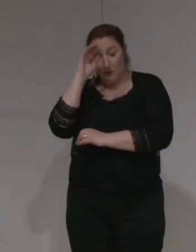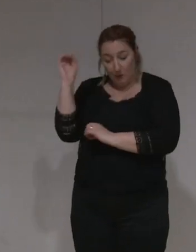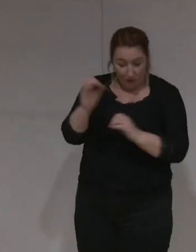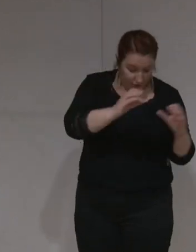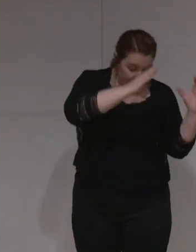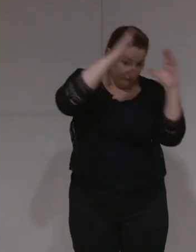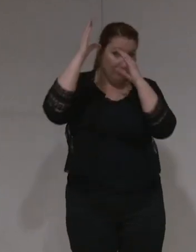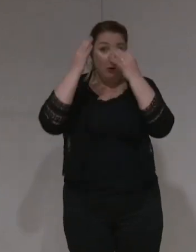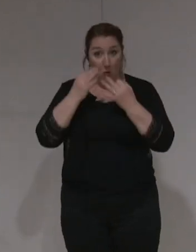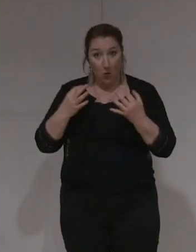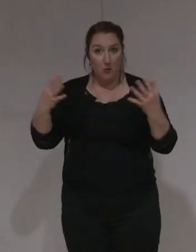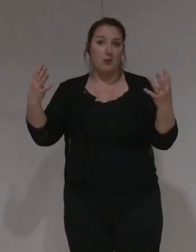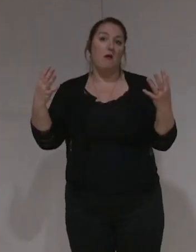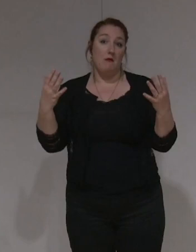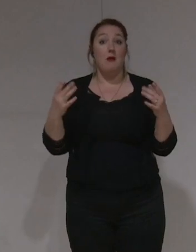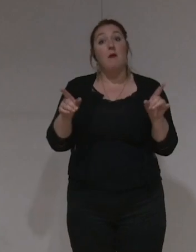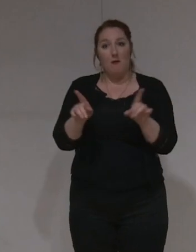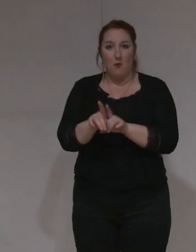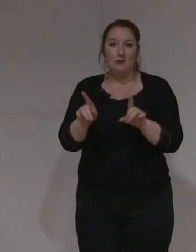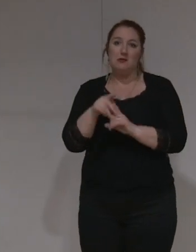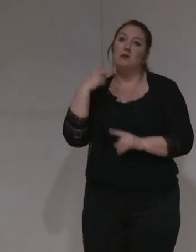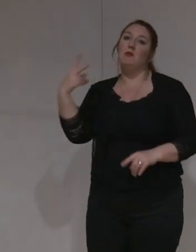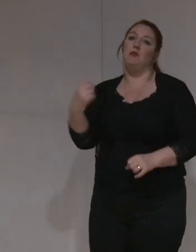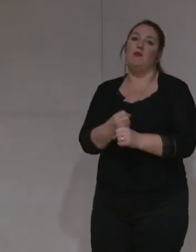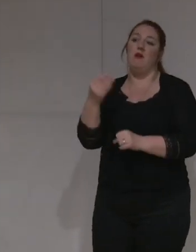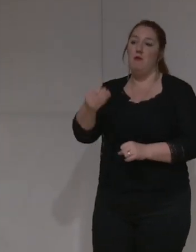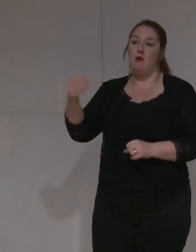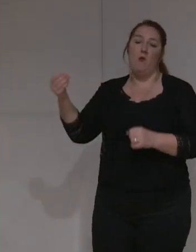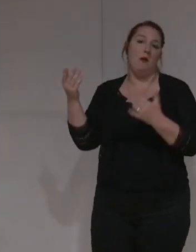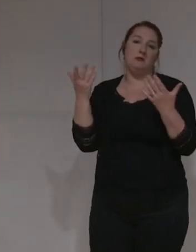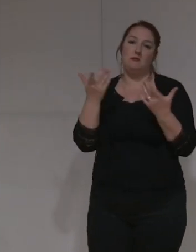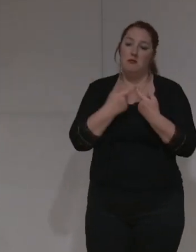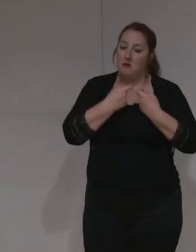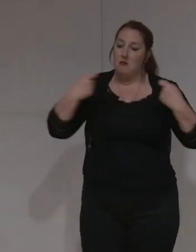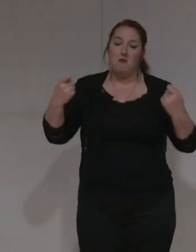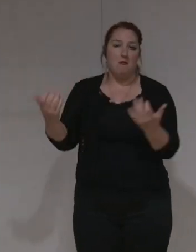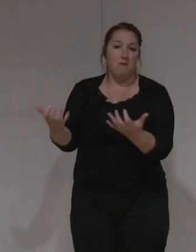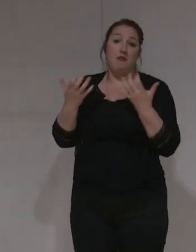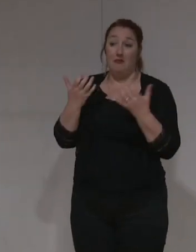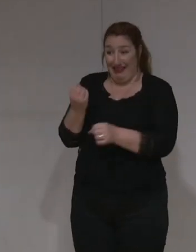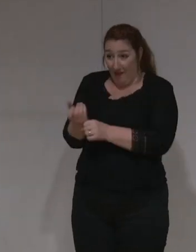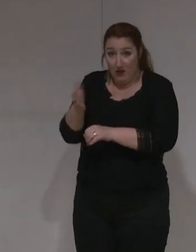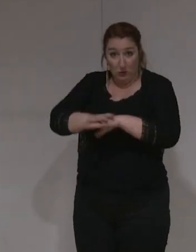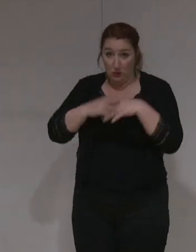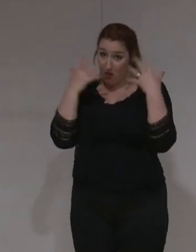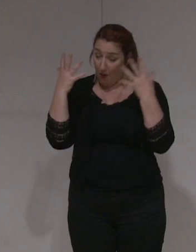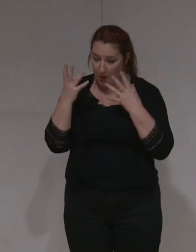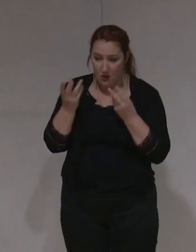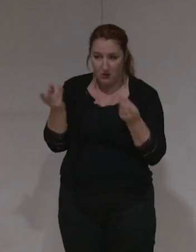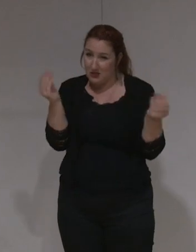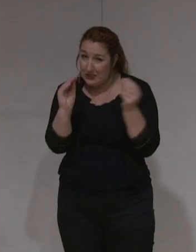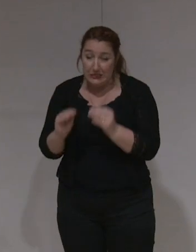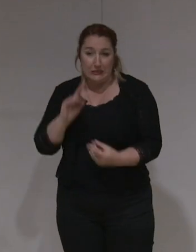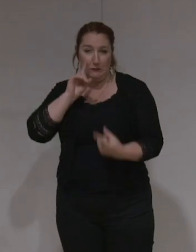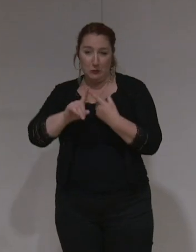cette durée là que que qui traverse l'œuvre de de Mario mer et qu'il et qu'il travaille littéralement et puis